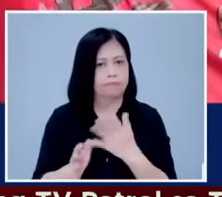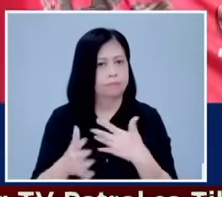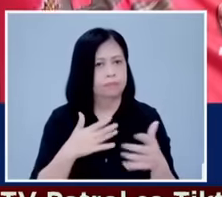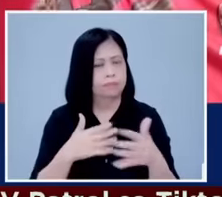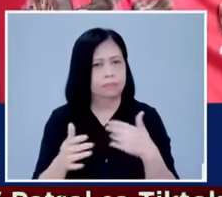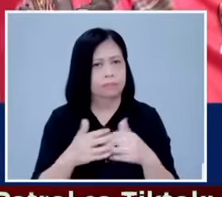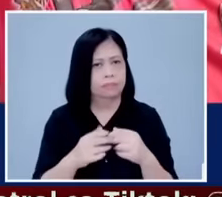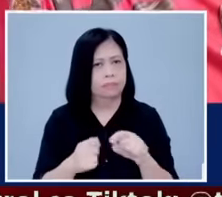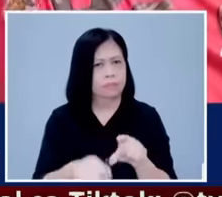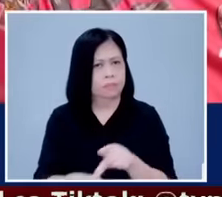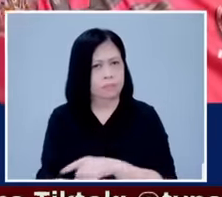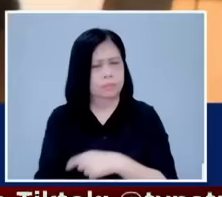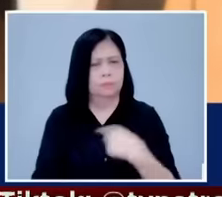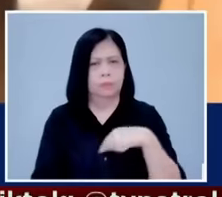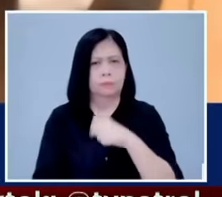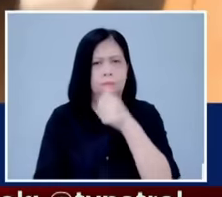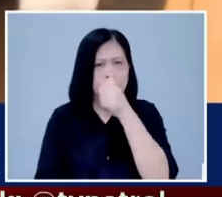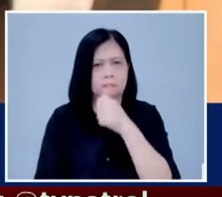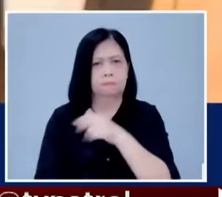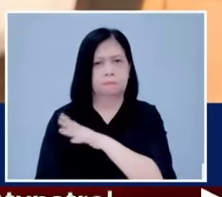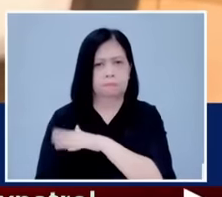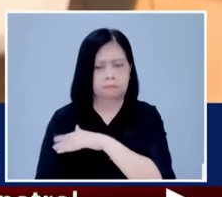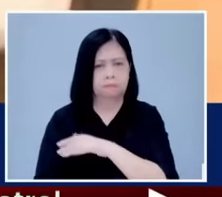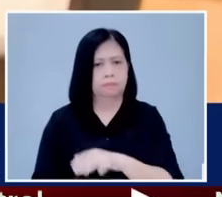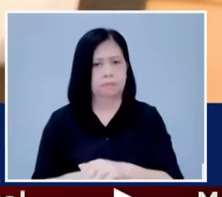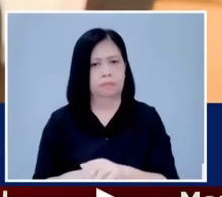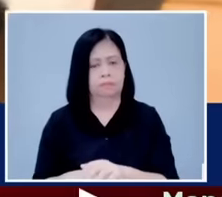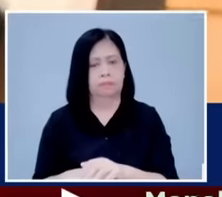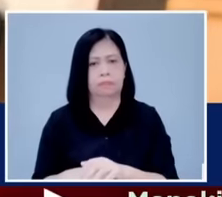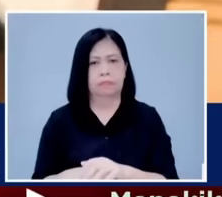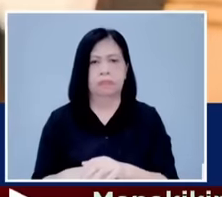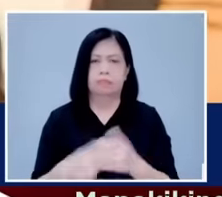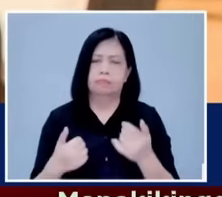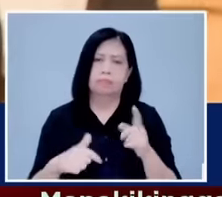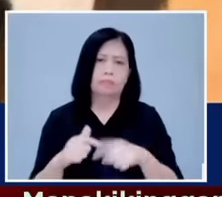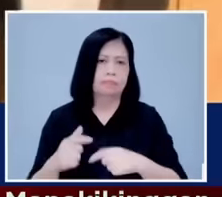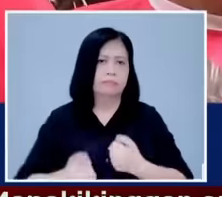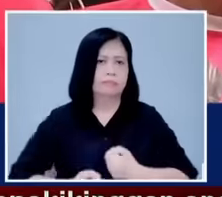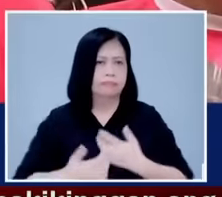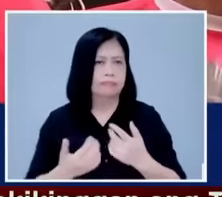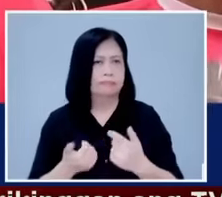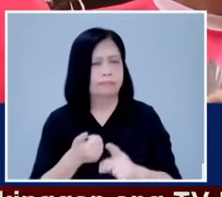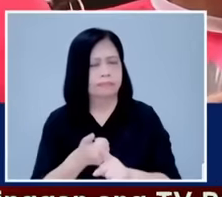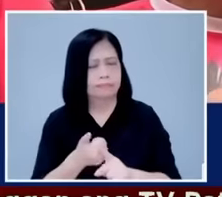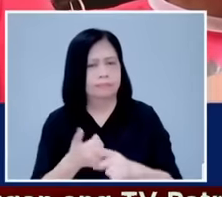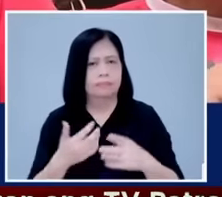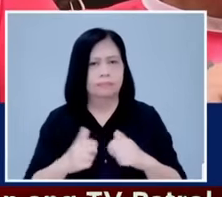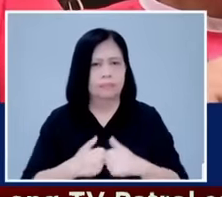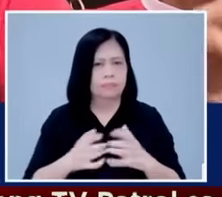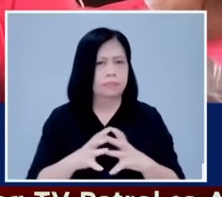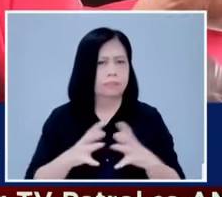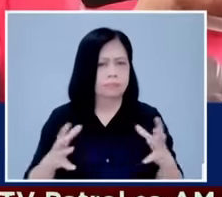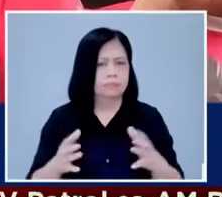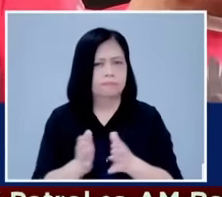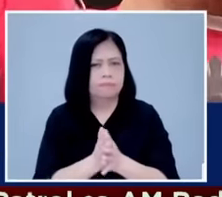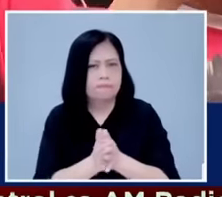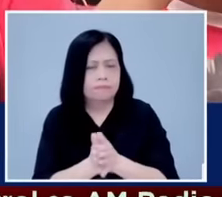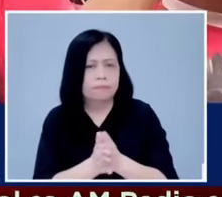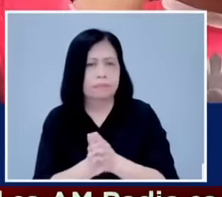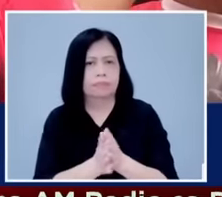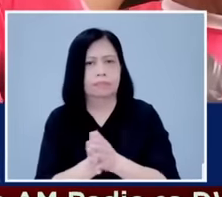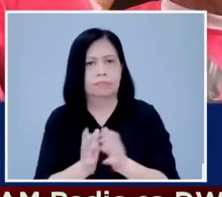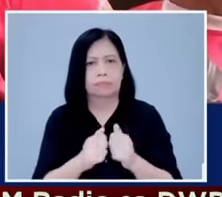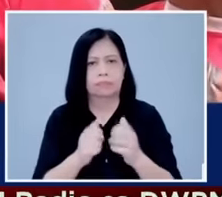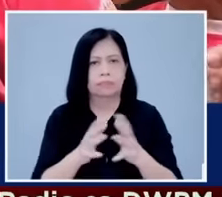po katagal yan, mag-aantay po kami. Di namin mai-express sarili namin kung gaano kami kasabi, gaano